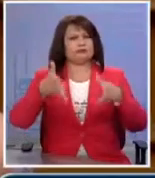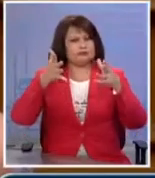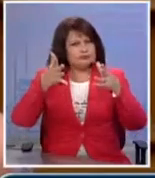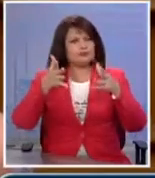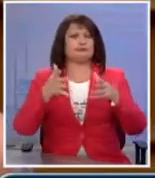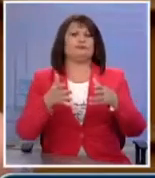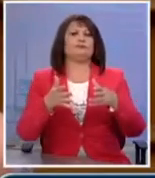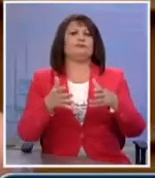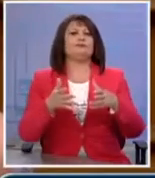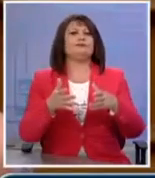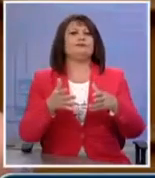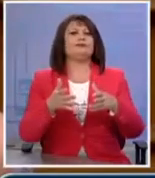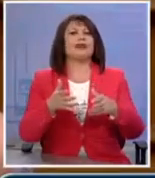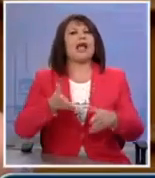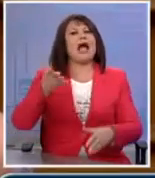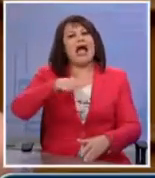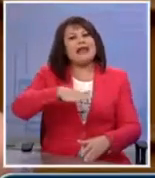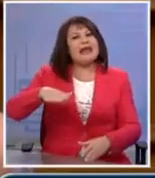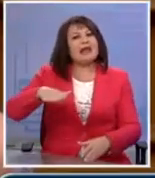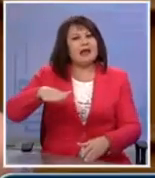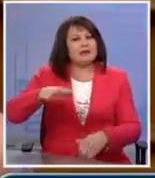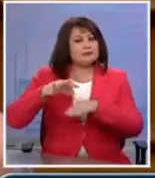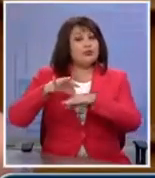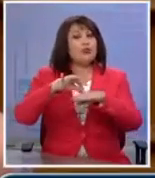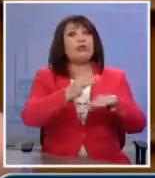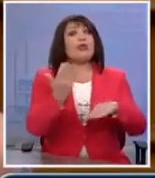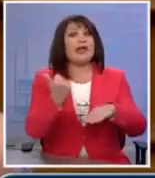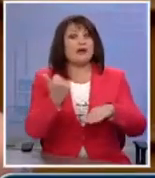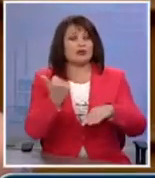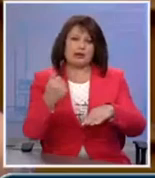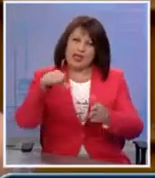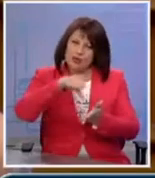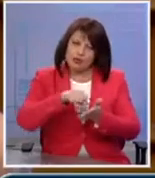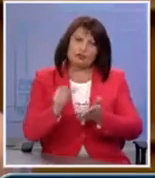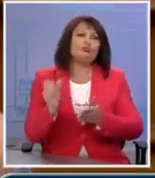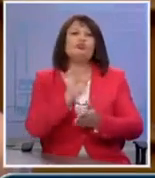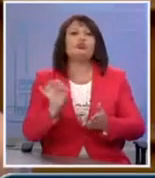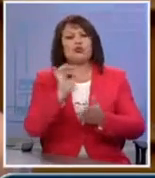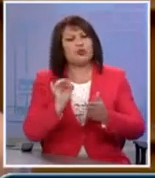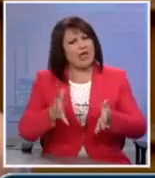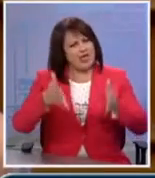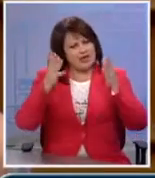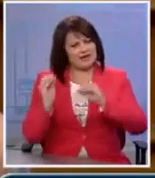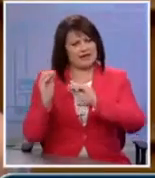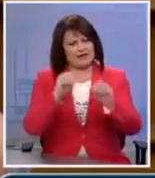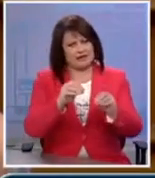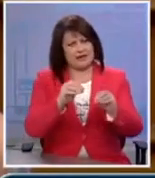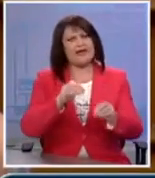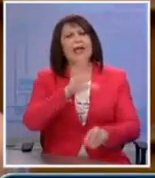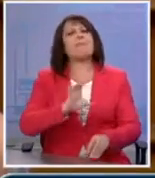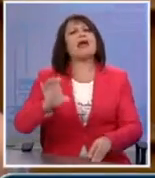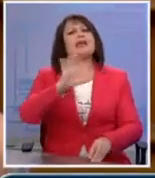μιας νέας δομής ασυνόδευτων ανηλίκων στην Αθήνα, ενώ θα λειτουργήσουν άλλες τρεις δομές ανηλίκων σε πόλεις